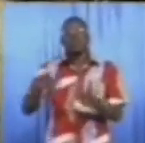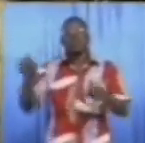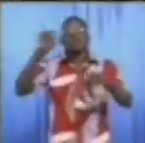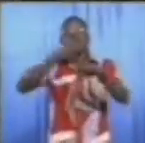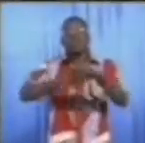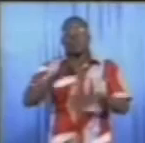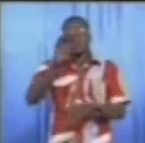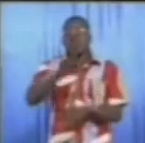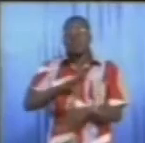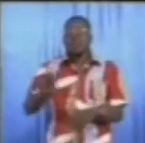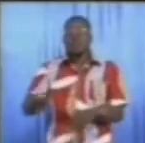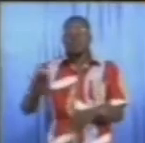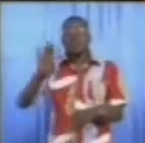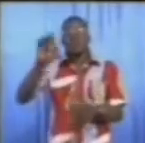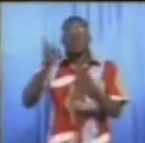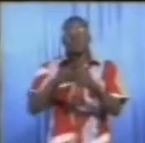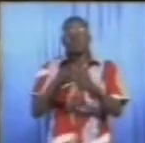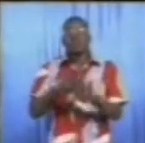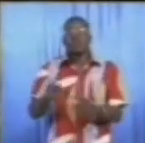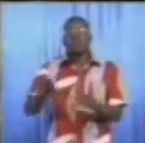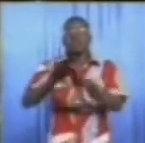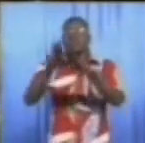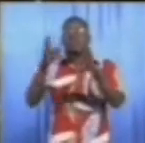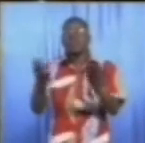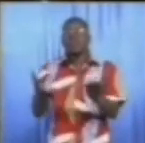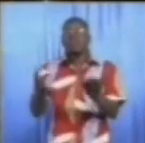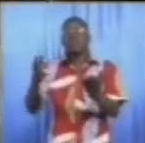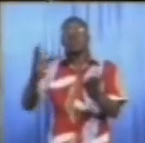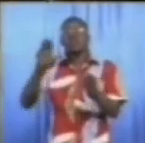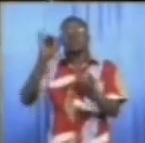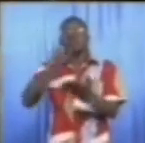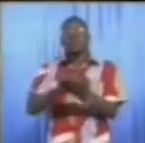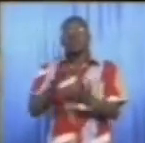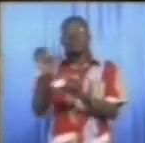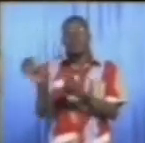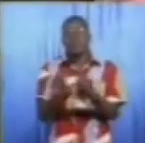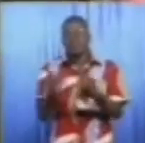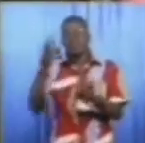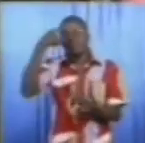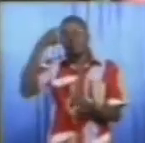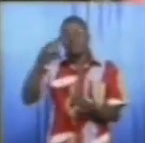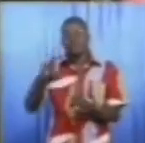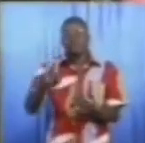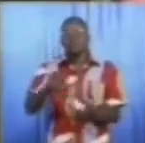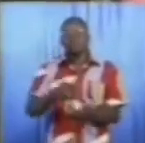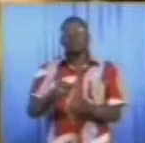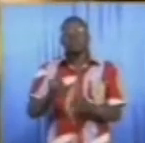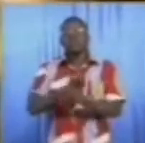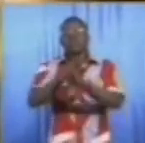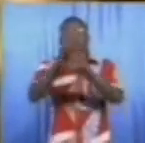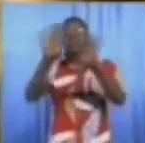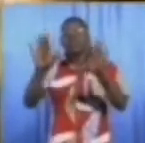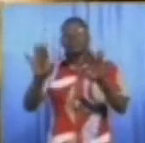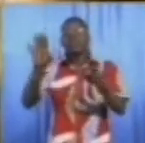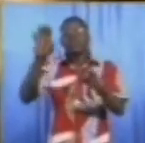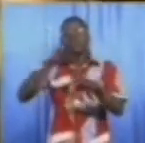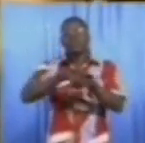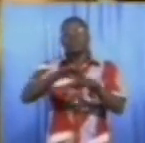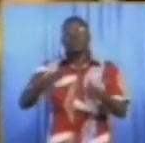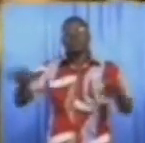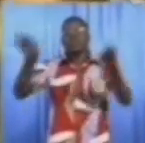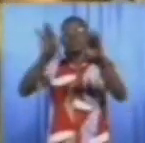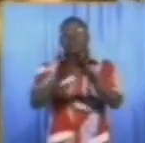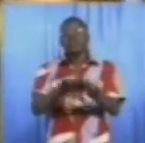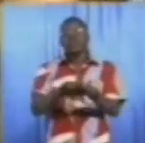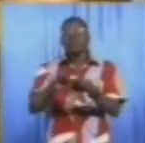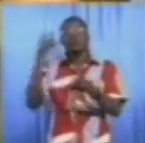Bobo, dont le chantier vient d'être lancé. Tout cela suffit pour vous édifier sur l'importance et